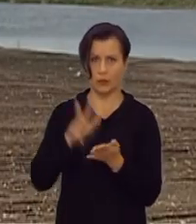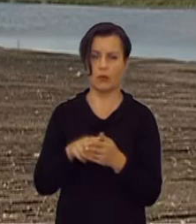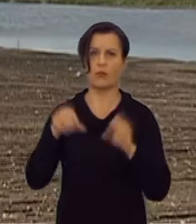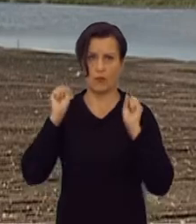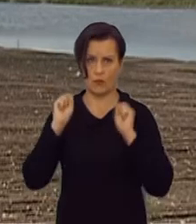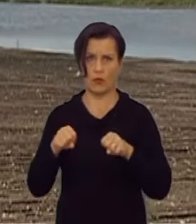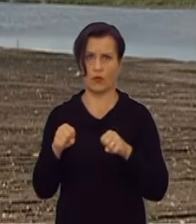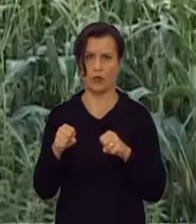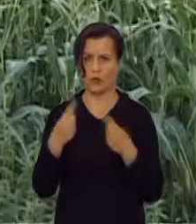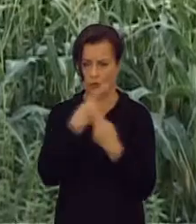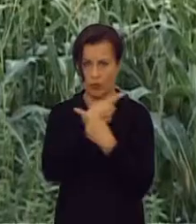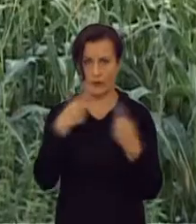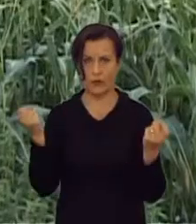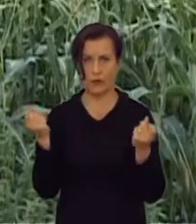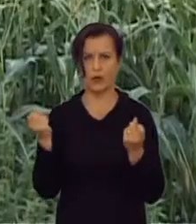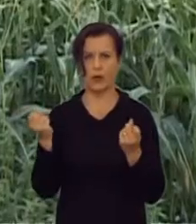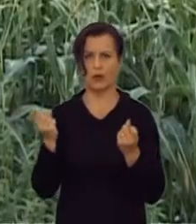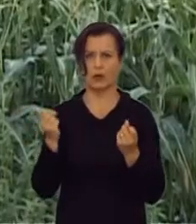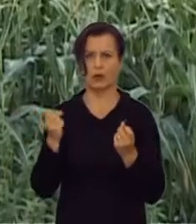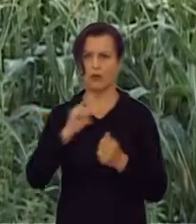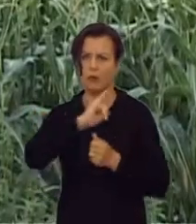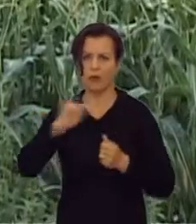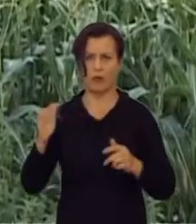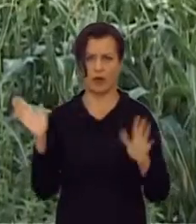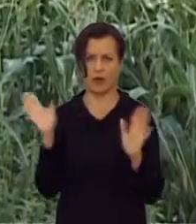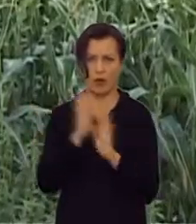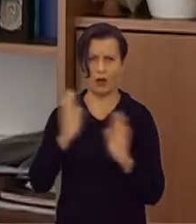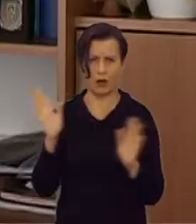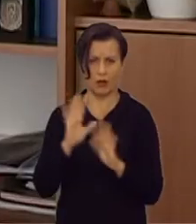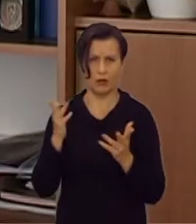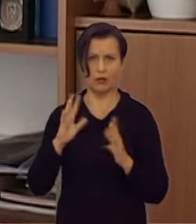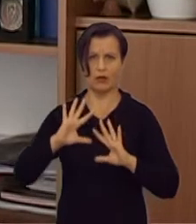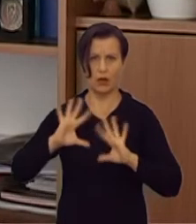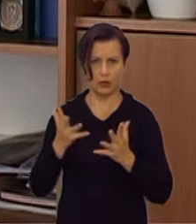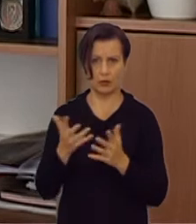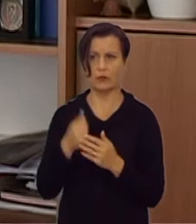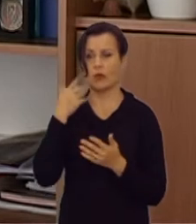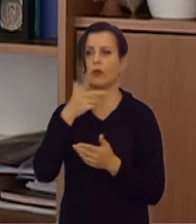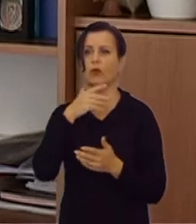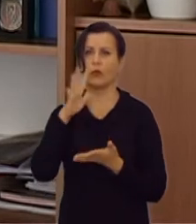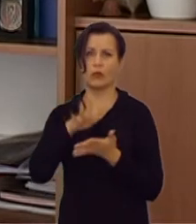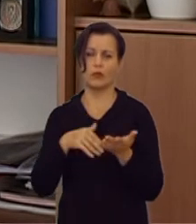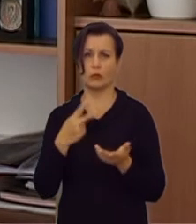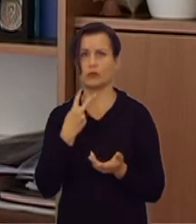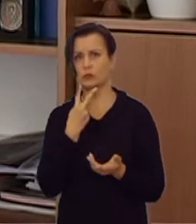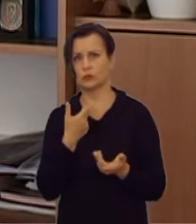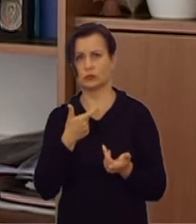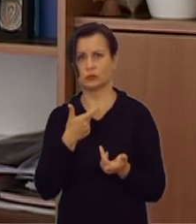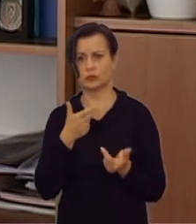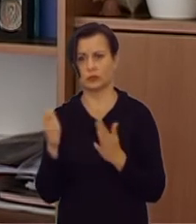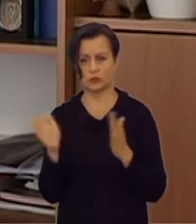kad galima skelbti ekstremalų įvykį ir tuo pačiu toliau bus stebima